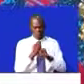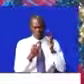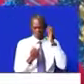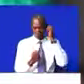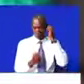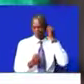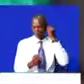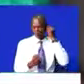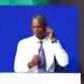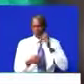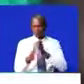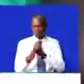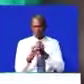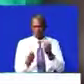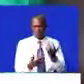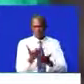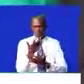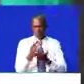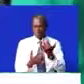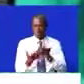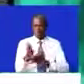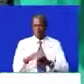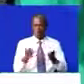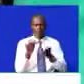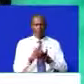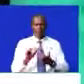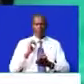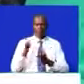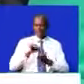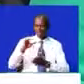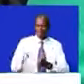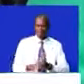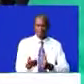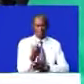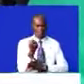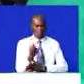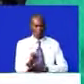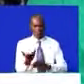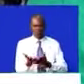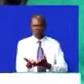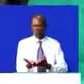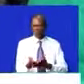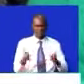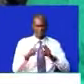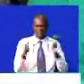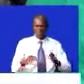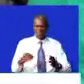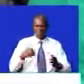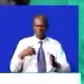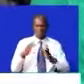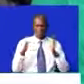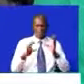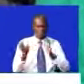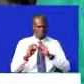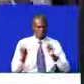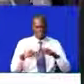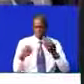samaki. Na hii soko yetu imekuwa kidogo sana. Hatuna mahali ya kuchomia